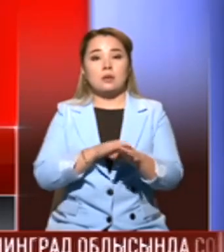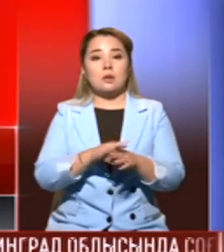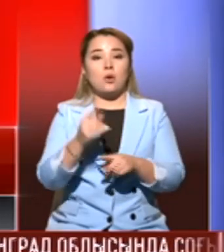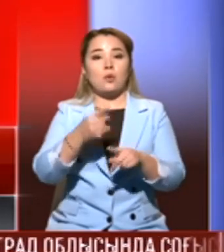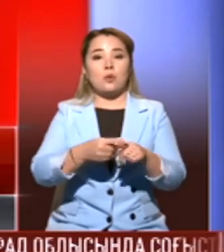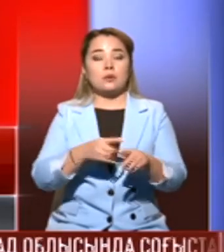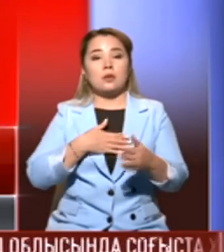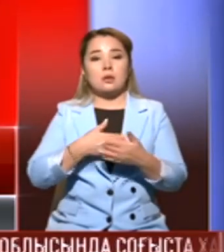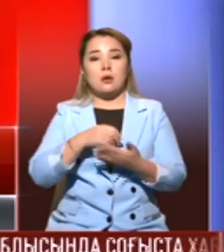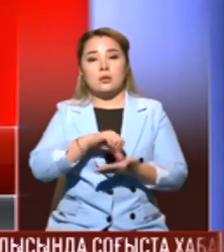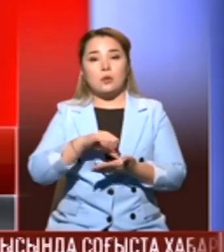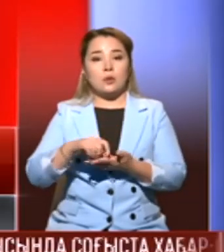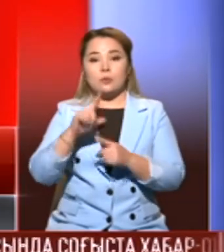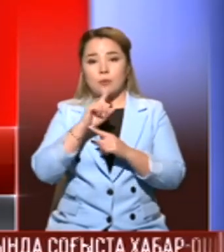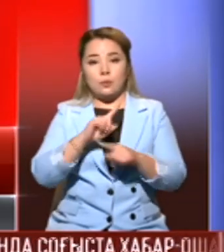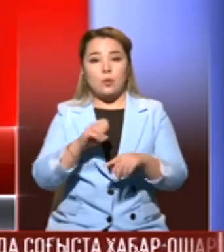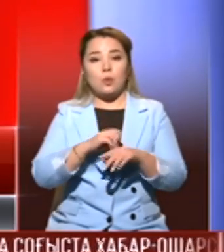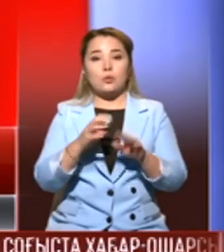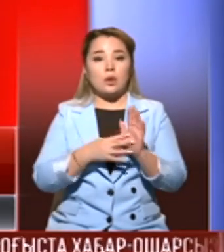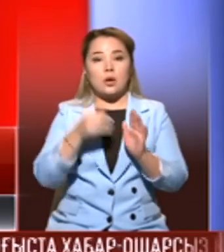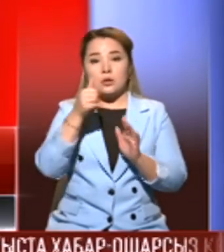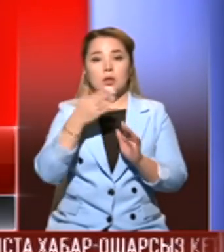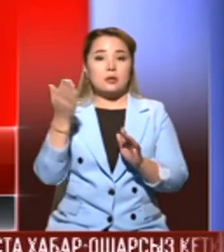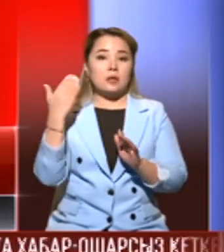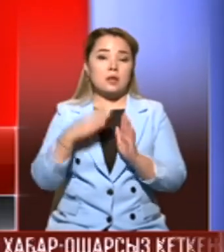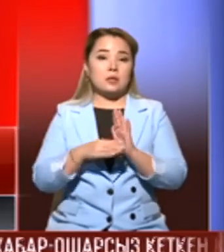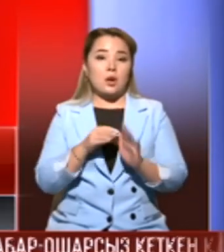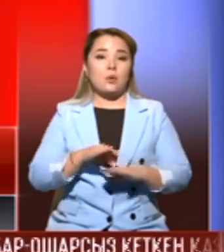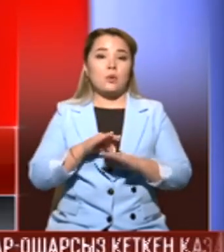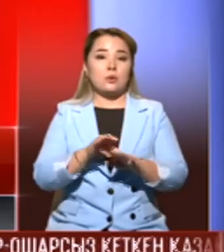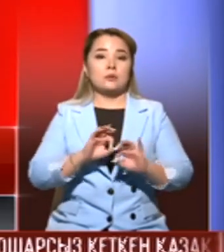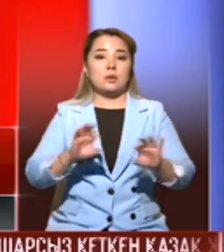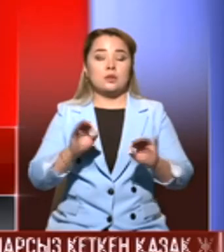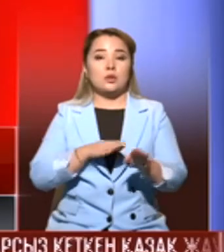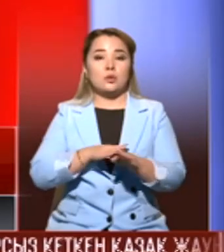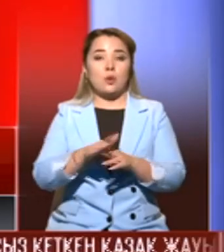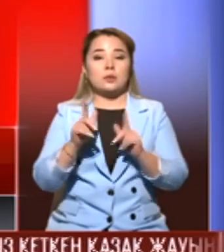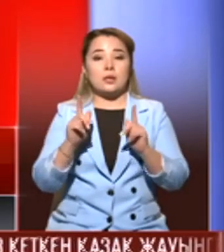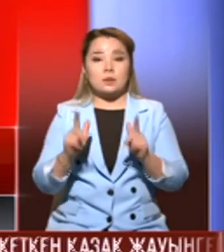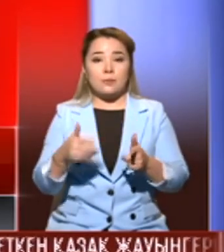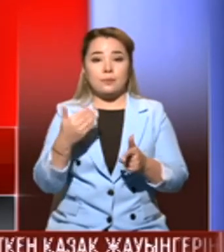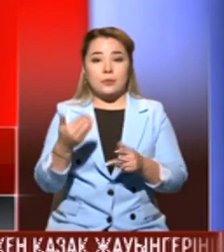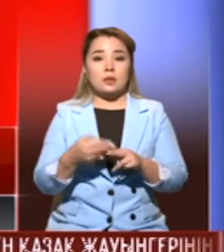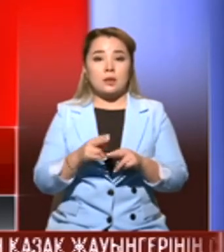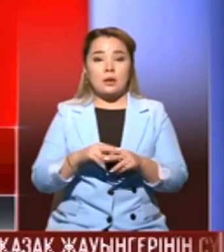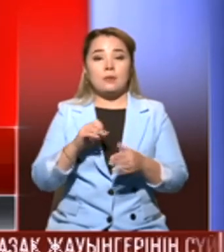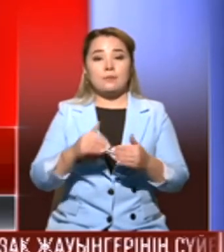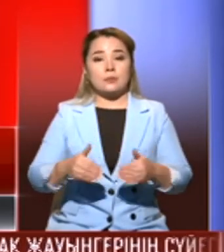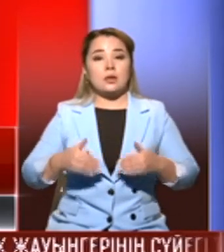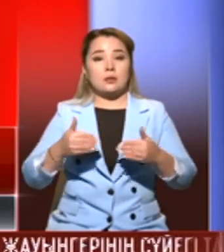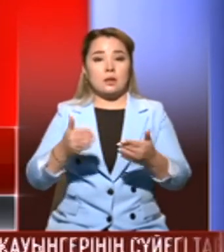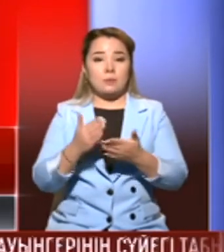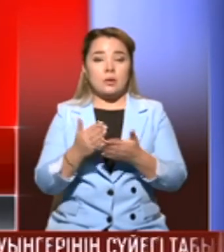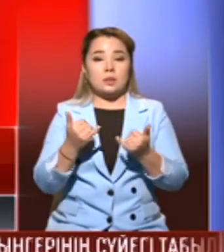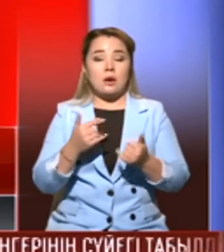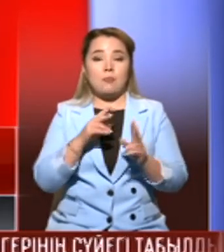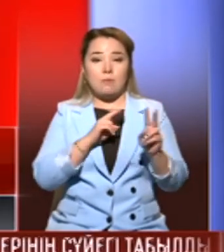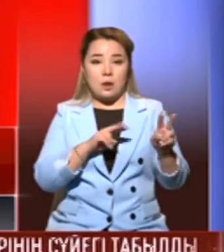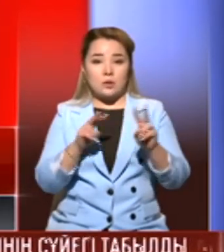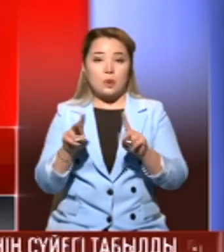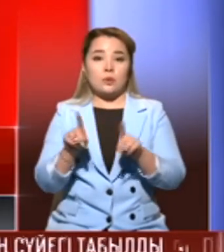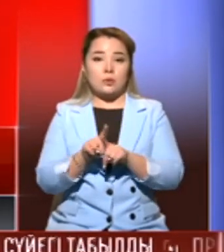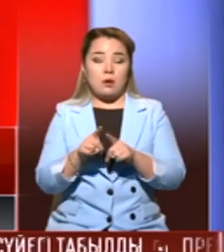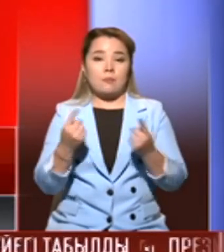септігін тигізе алмайды. Мынау 19 жылы болған сайлауды жаңа атап өттіңіз, мен онымен толықтай келсем, бір серпіліс болды. Мына бақылаушылар